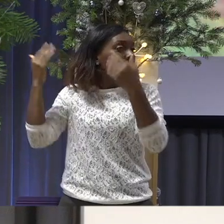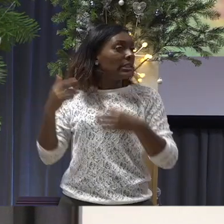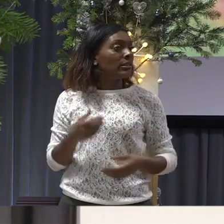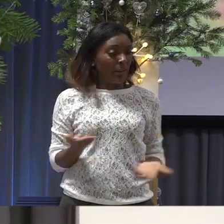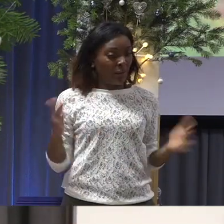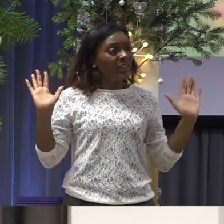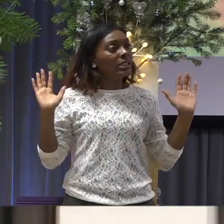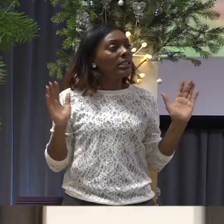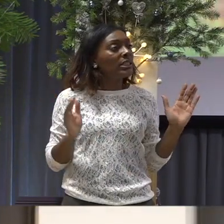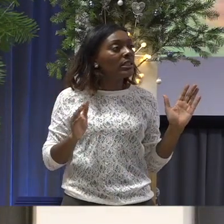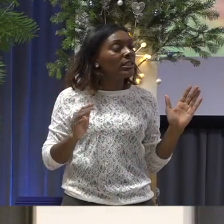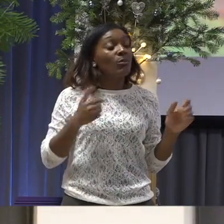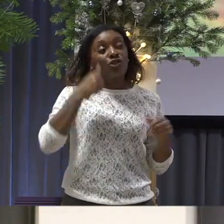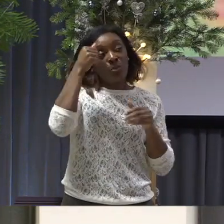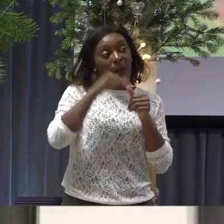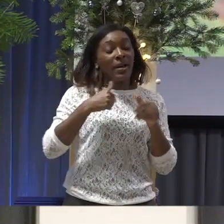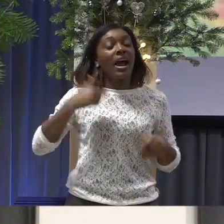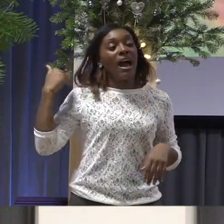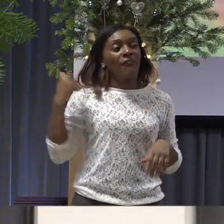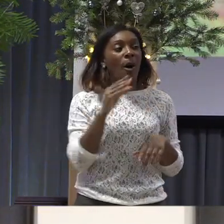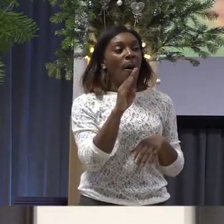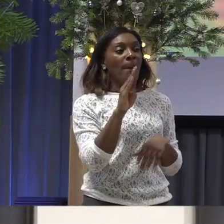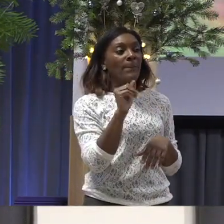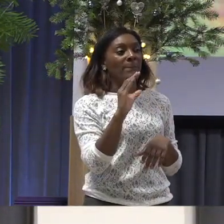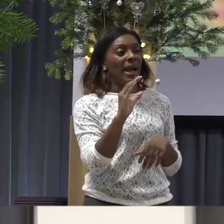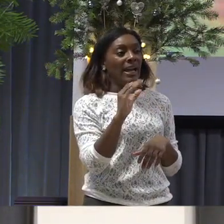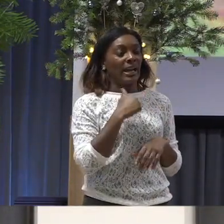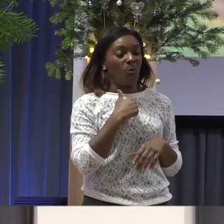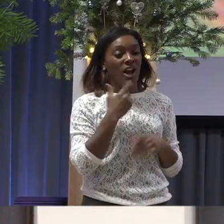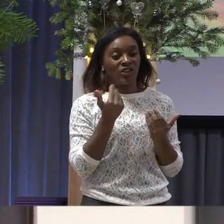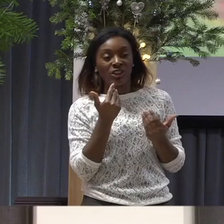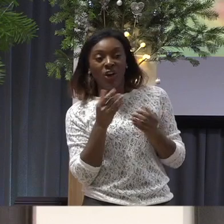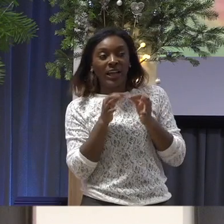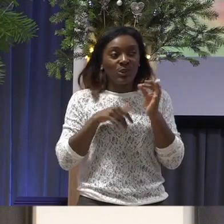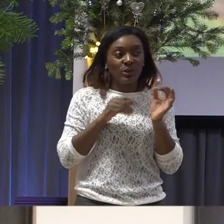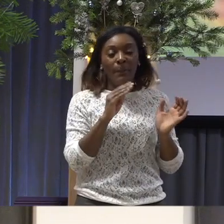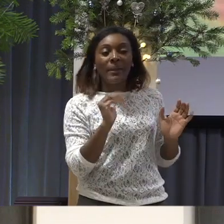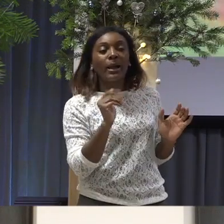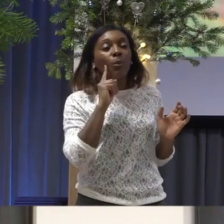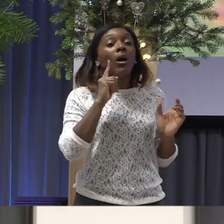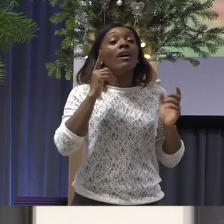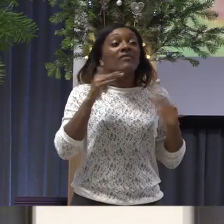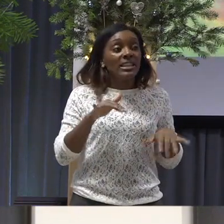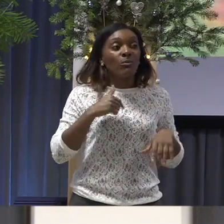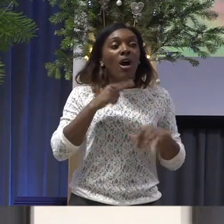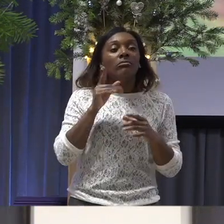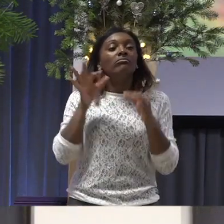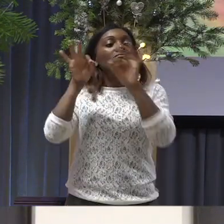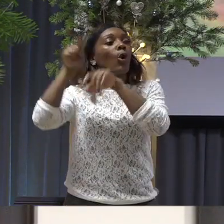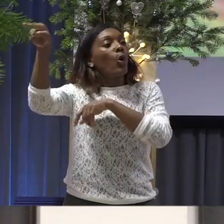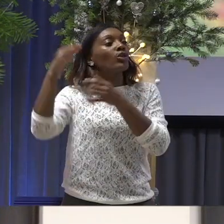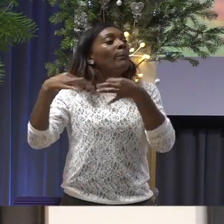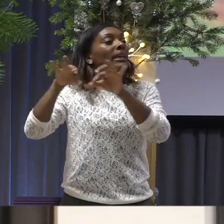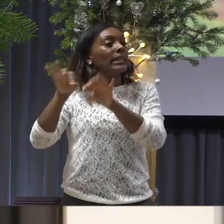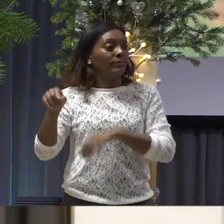j'attendais mon bac pour aller rejoindre un oncle quelque part dans un autre pays, et puis, Dieu a bloqué mon bac.